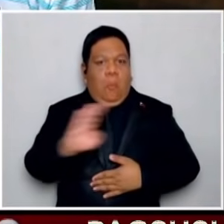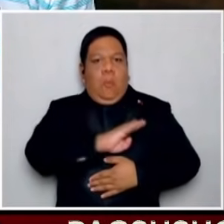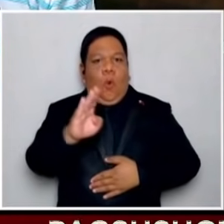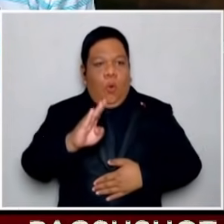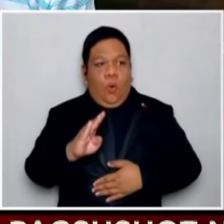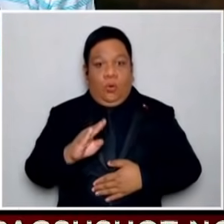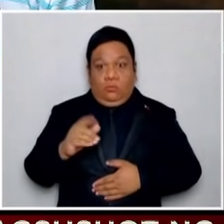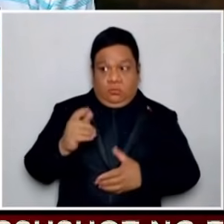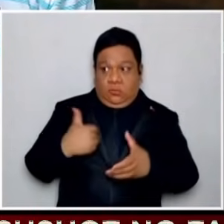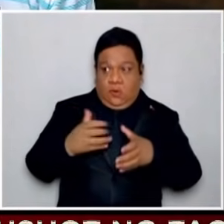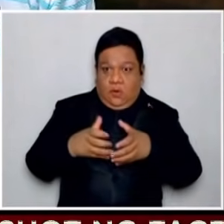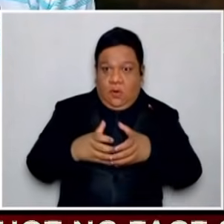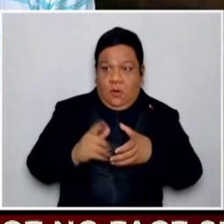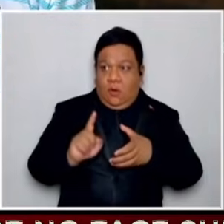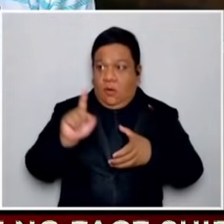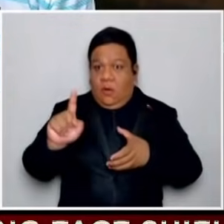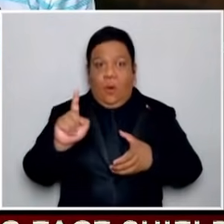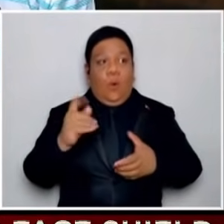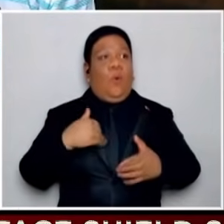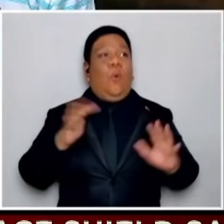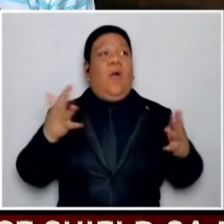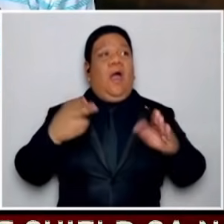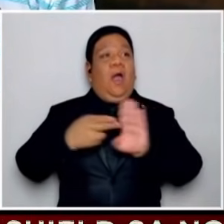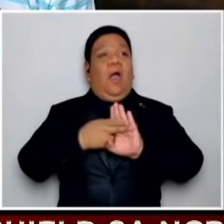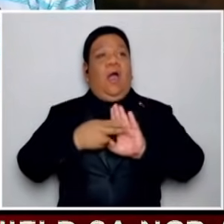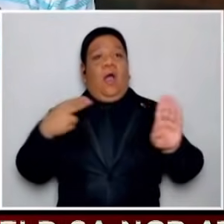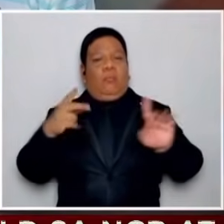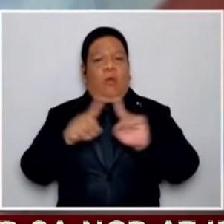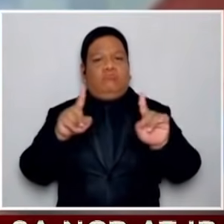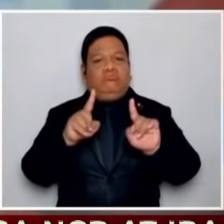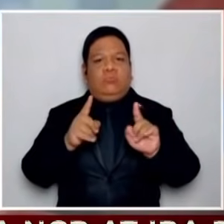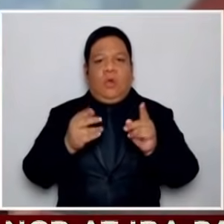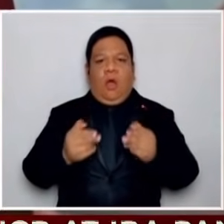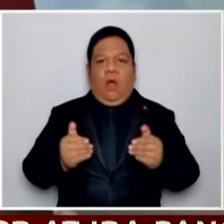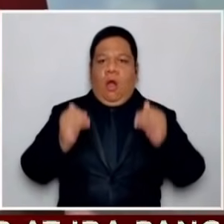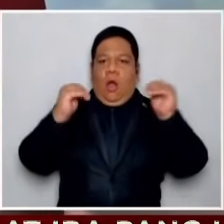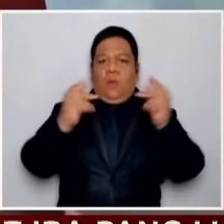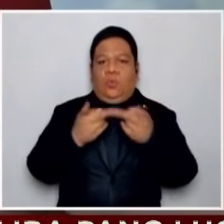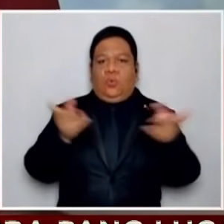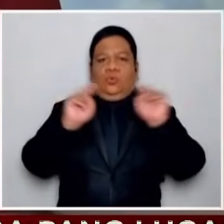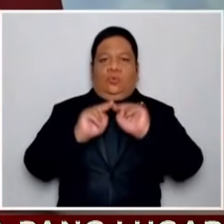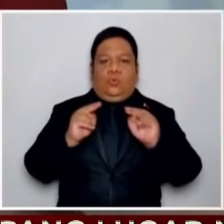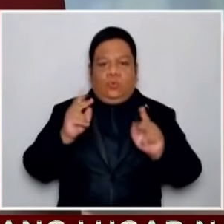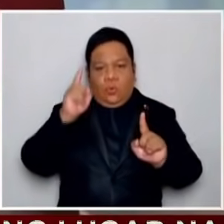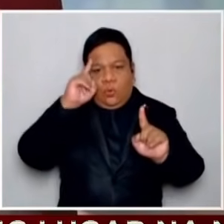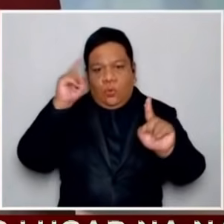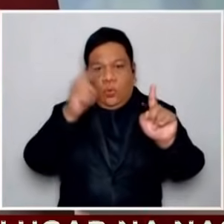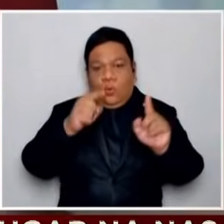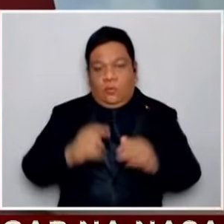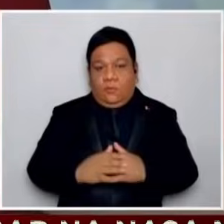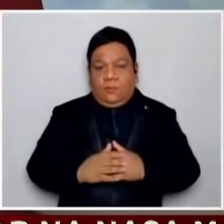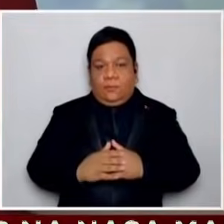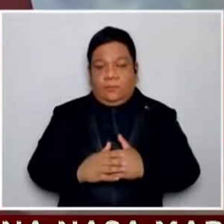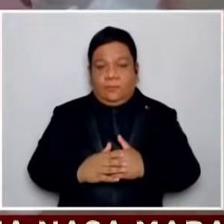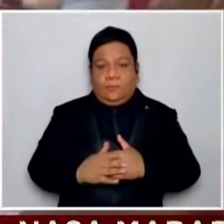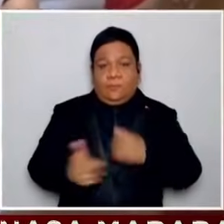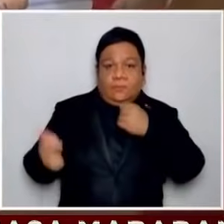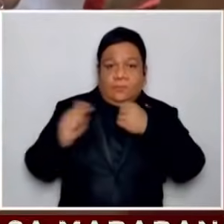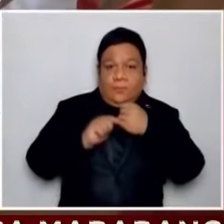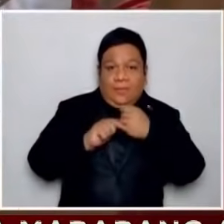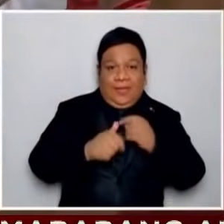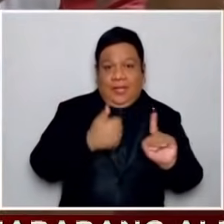tumatakbo, walang partido, pero mataas ang posisyon na hinahabol. Si dating Senador Ferdinand Bongbong Marcos Jr.